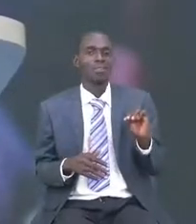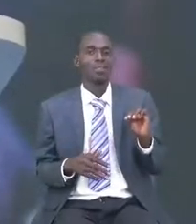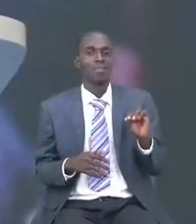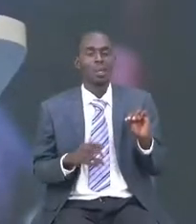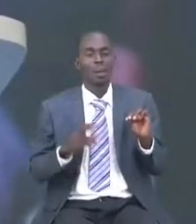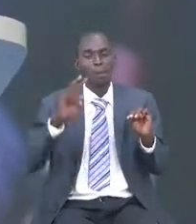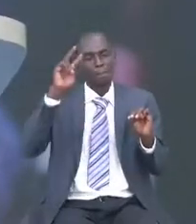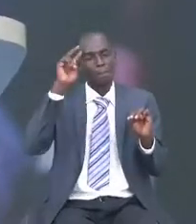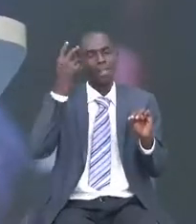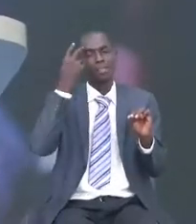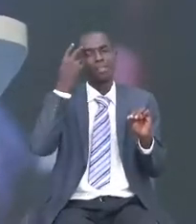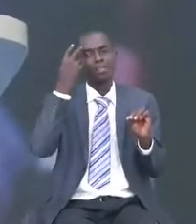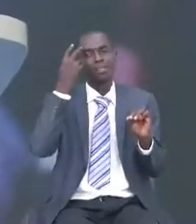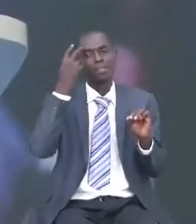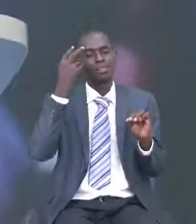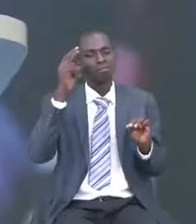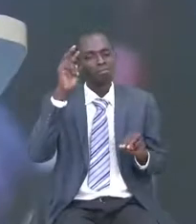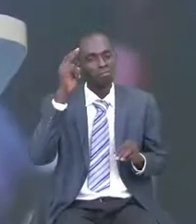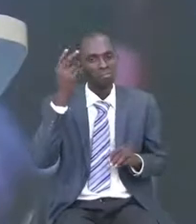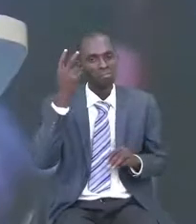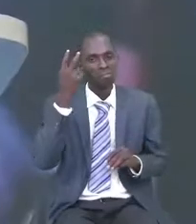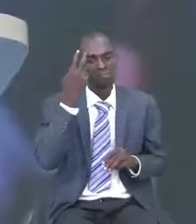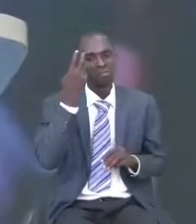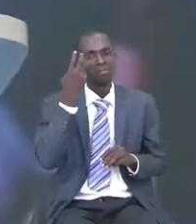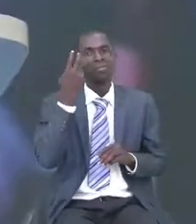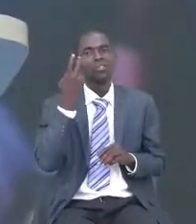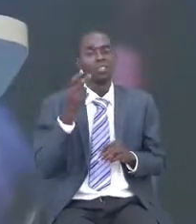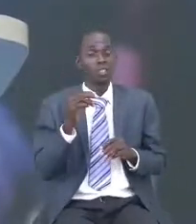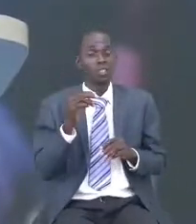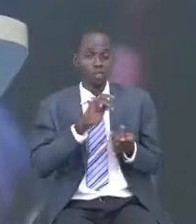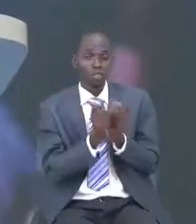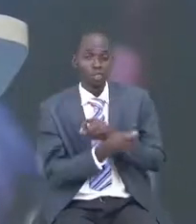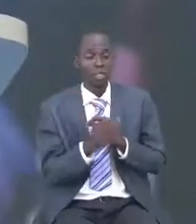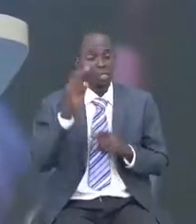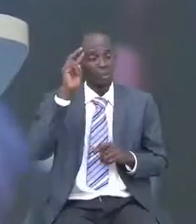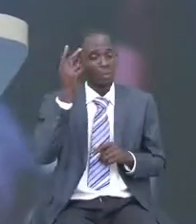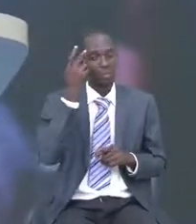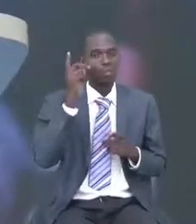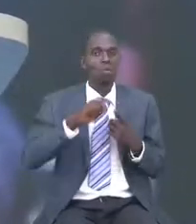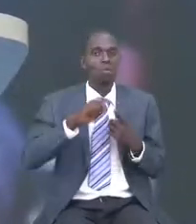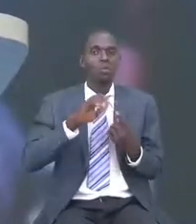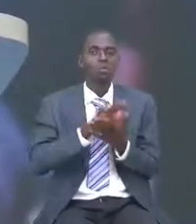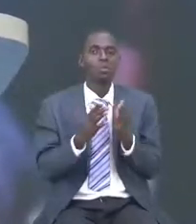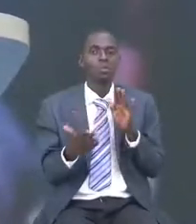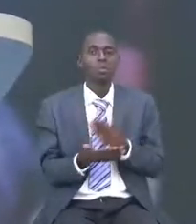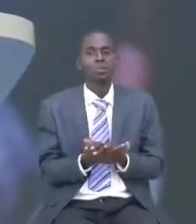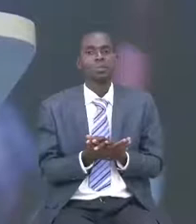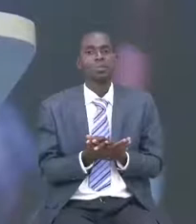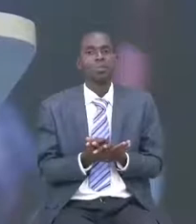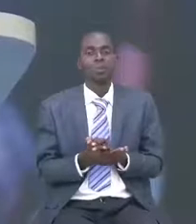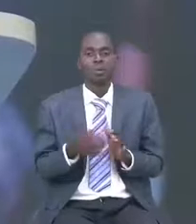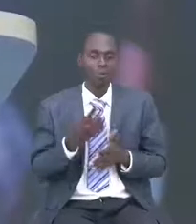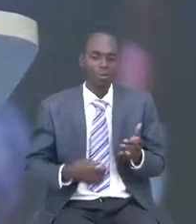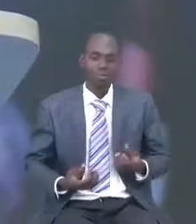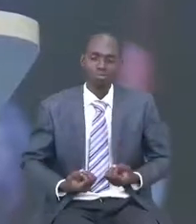Les malcompréhensions, la maltraitance, il a transformé cela pour devenir sa